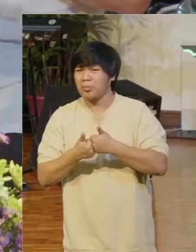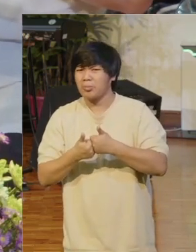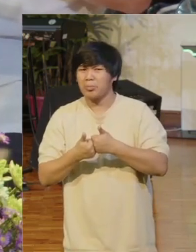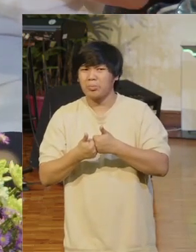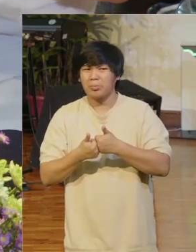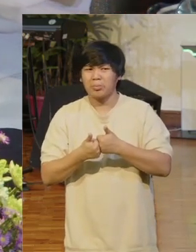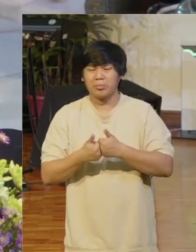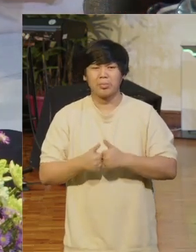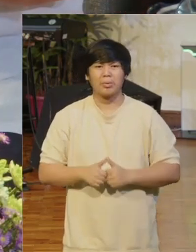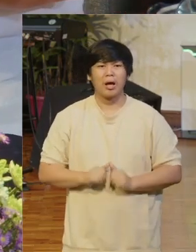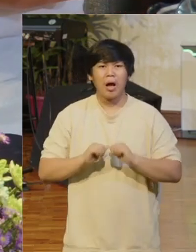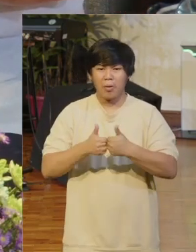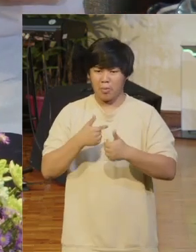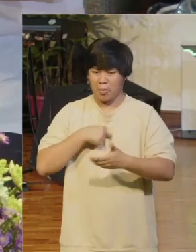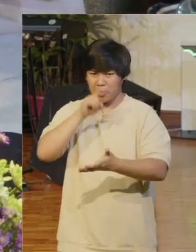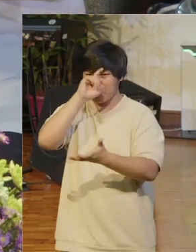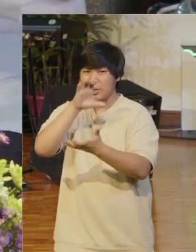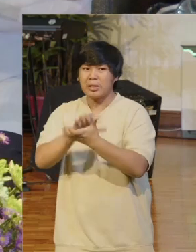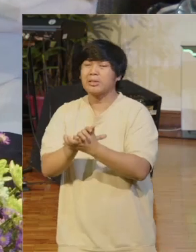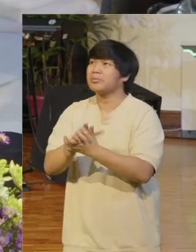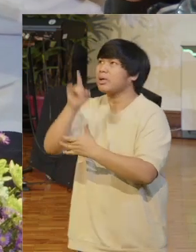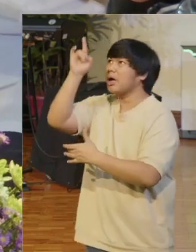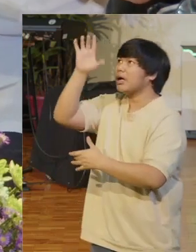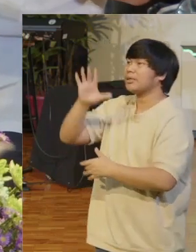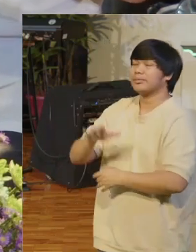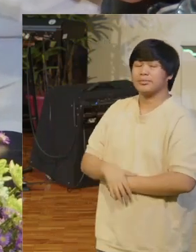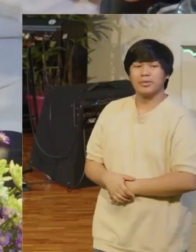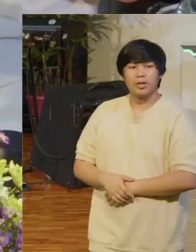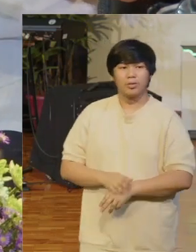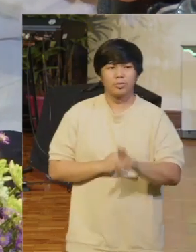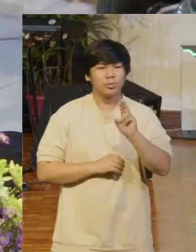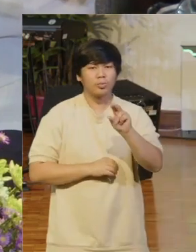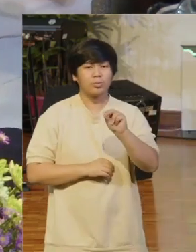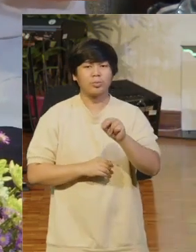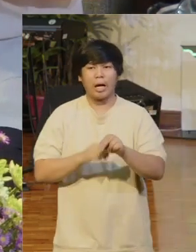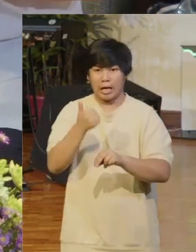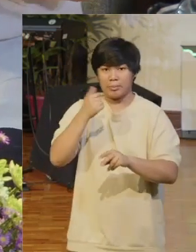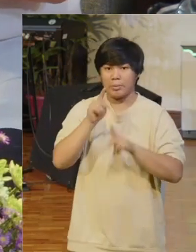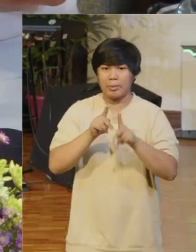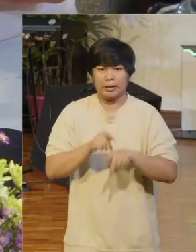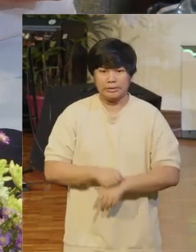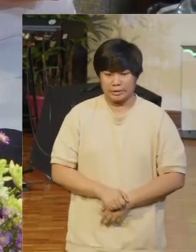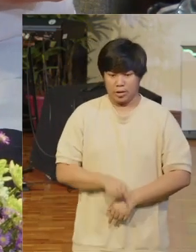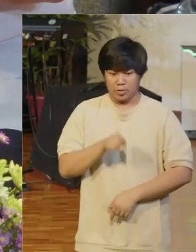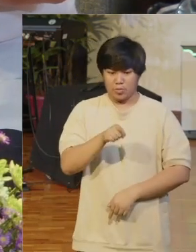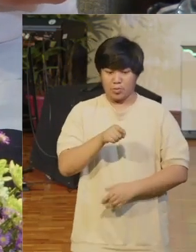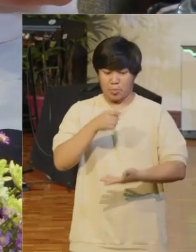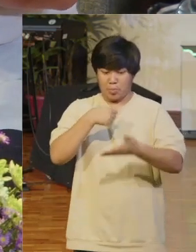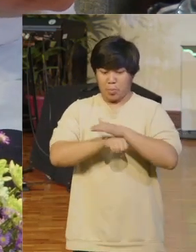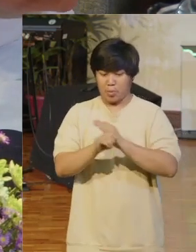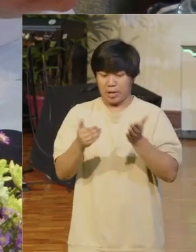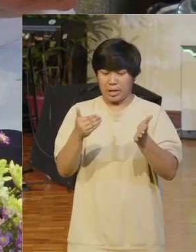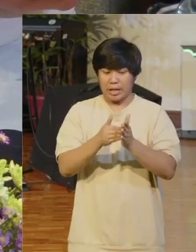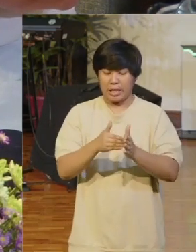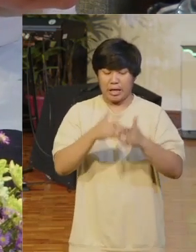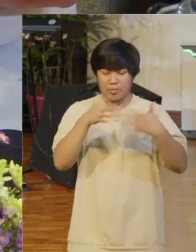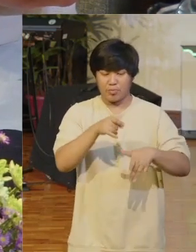again. Paano ka maniniwala? Pero sabi ng iba, hindi, kaya pagka naniwala ka na, tsaka ka magiging born again. Ha?